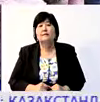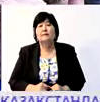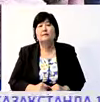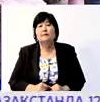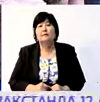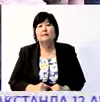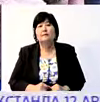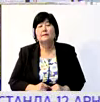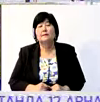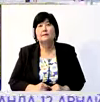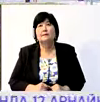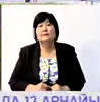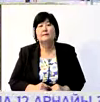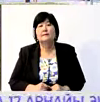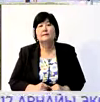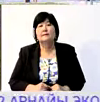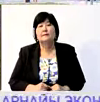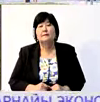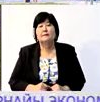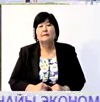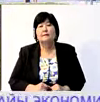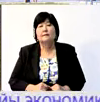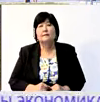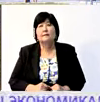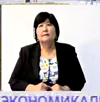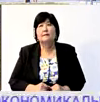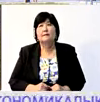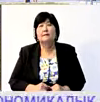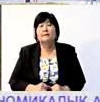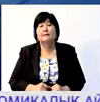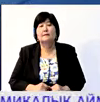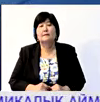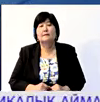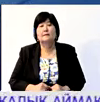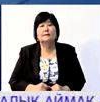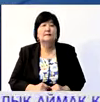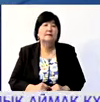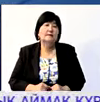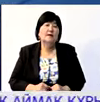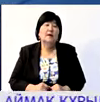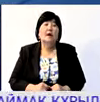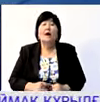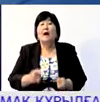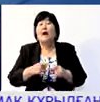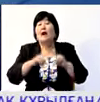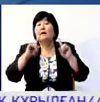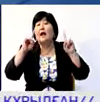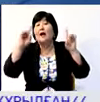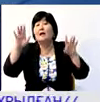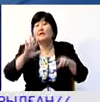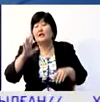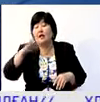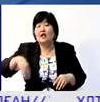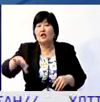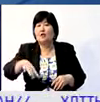Әкімжан Жолтаев, Алмат Меңдібаев, Қанат Махамбетов, Қызылорда телеарнасы, Арал ауданынан. Атағы алысқа шаппаса да, ел